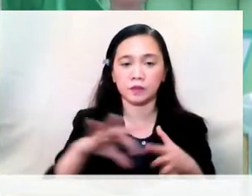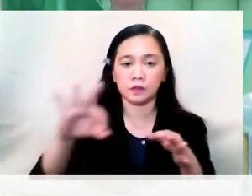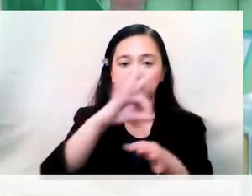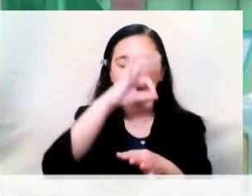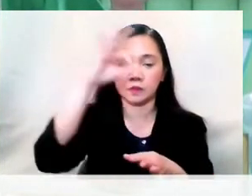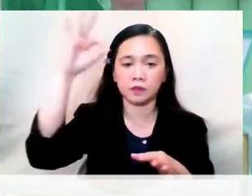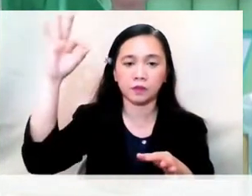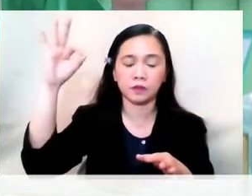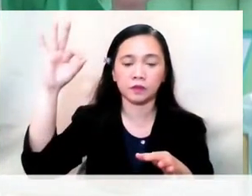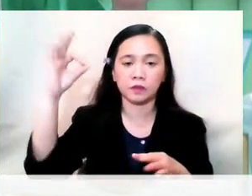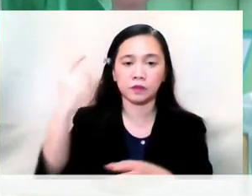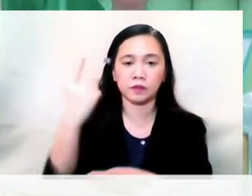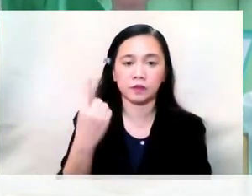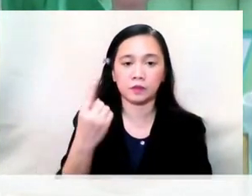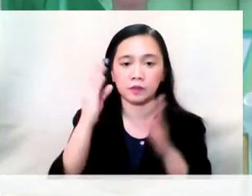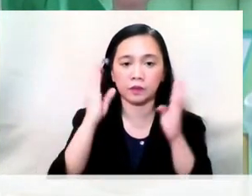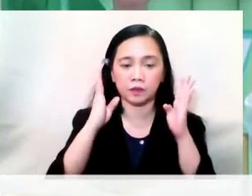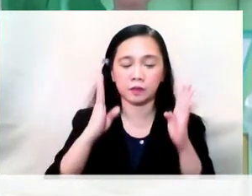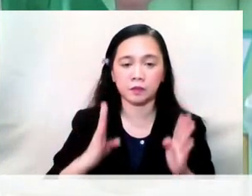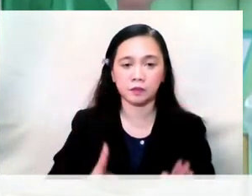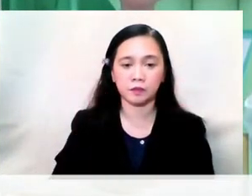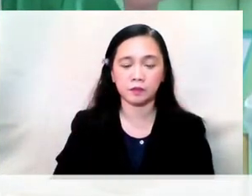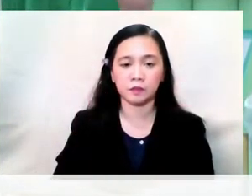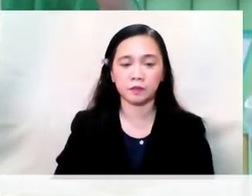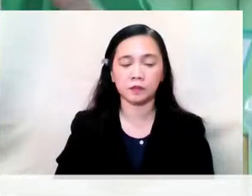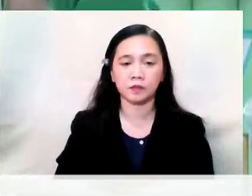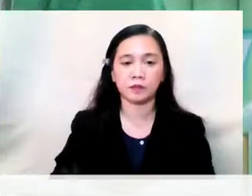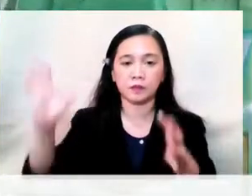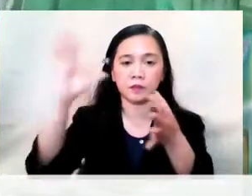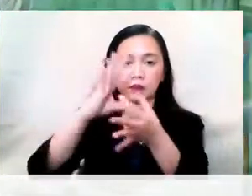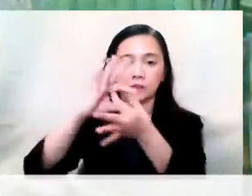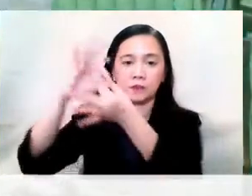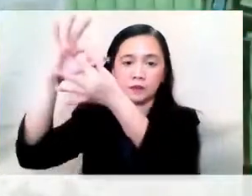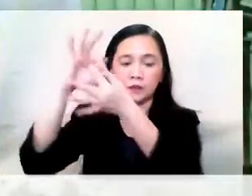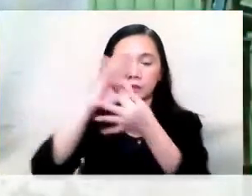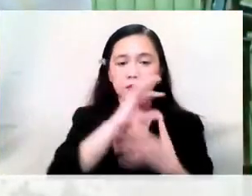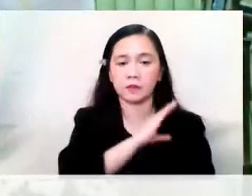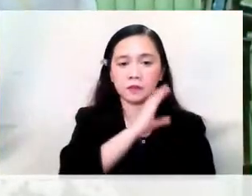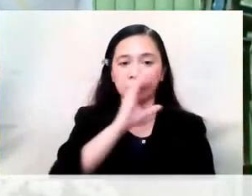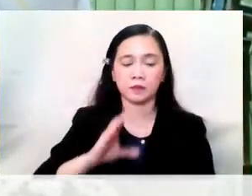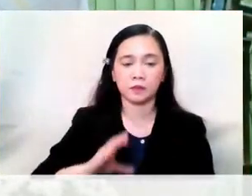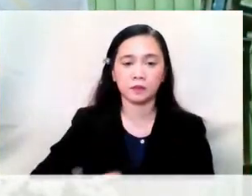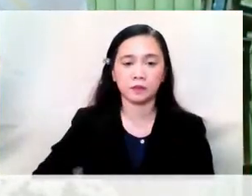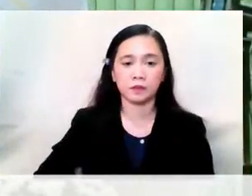maging isang katawan at isang diwa kay Kristo.